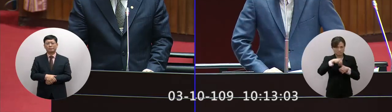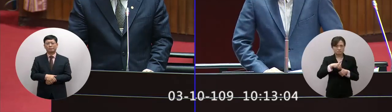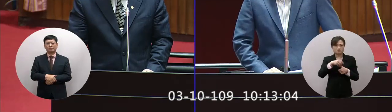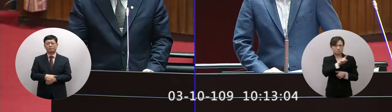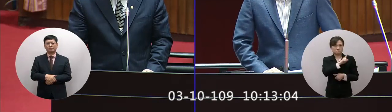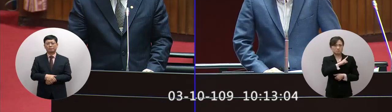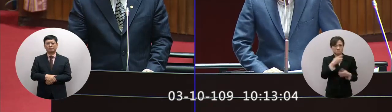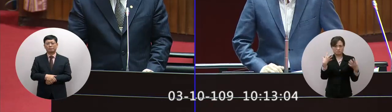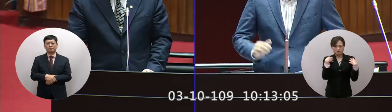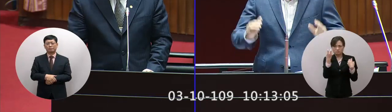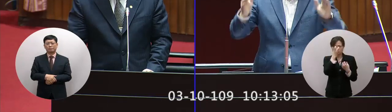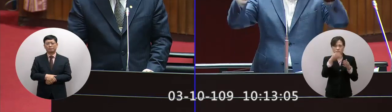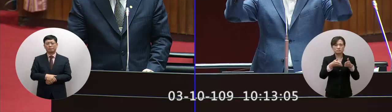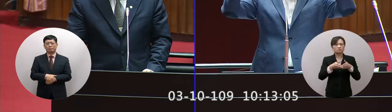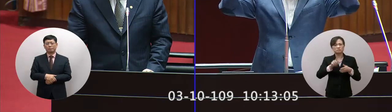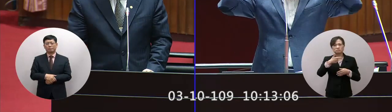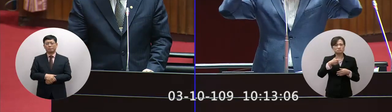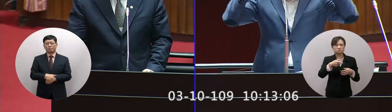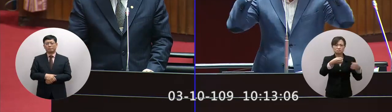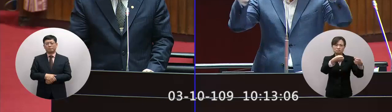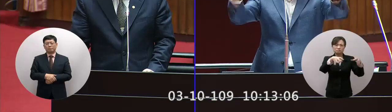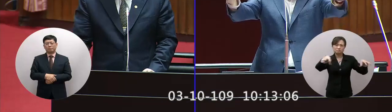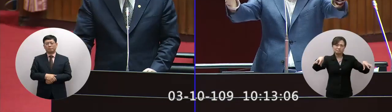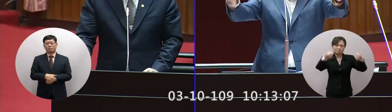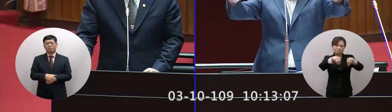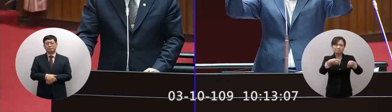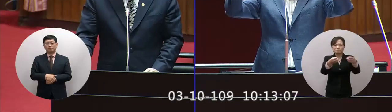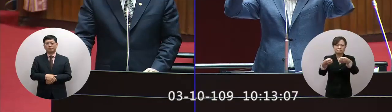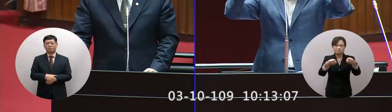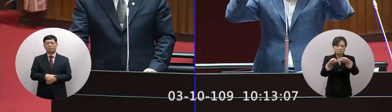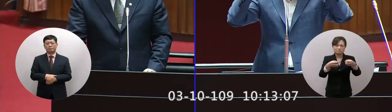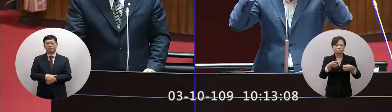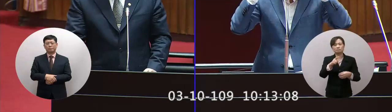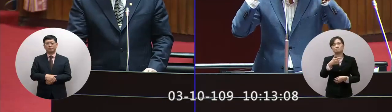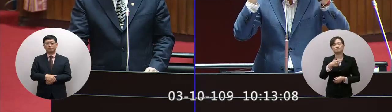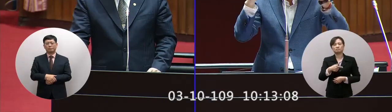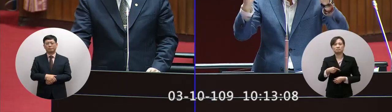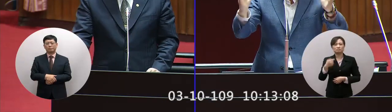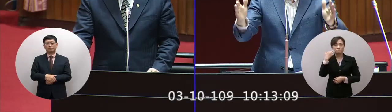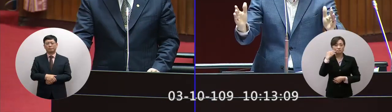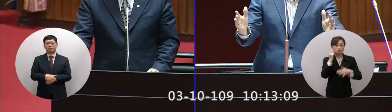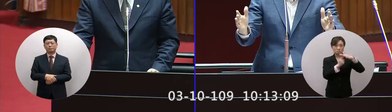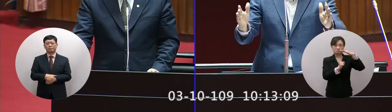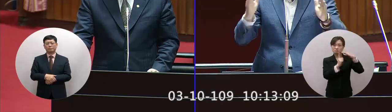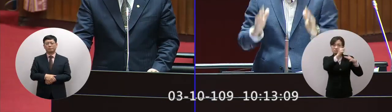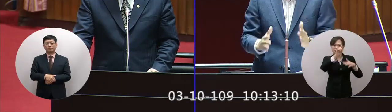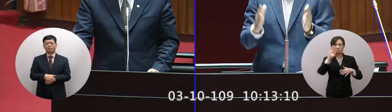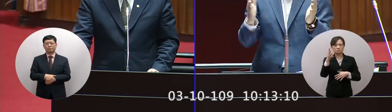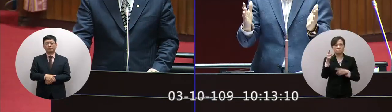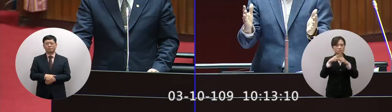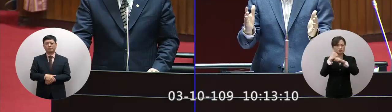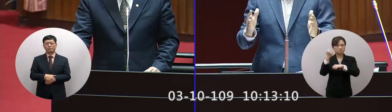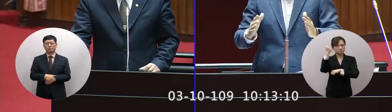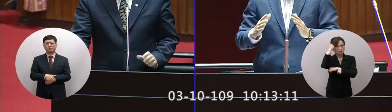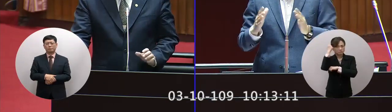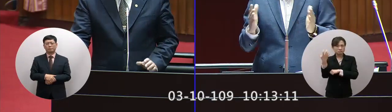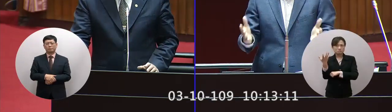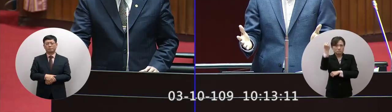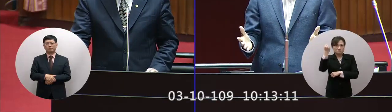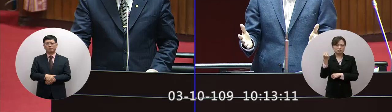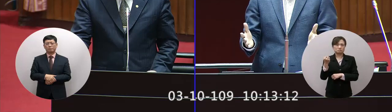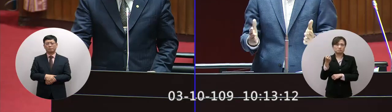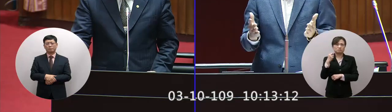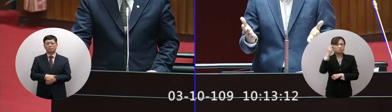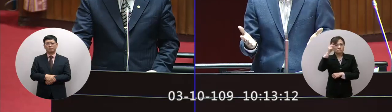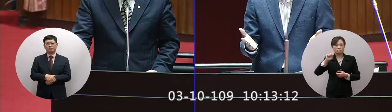果他不要，你觉得不是？你到底觉得像一条高速公路，国民享受不同的居住权？今天我在这边是非常